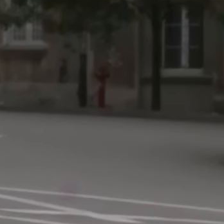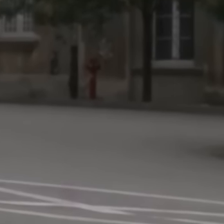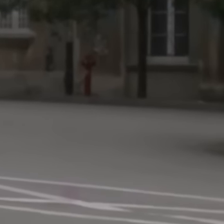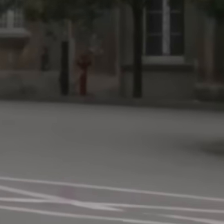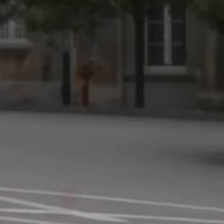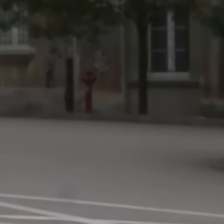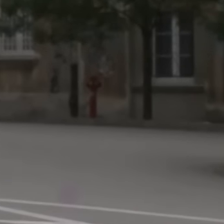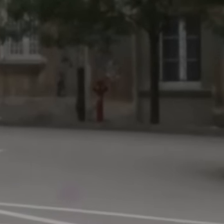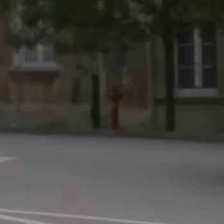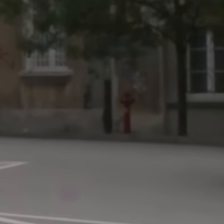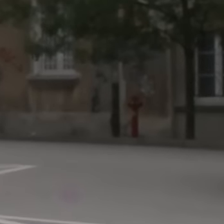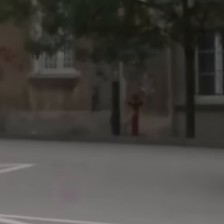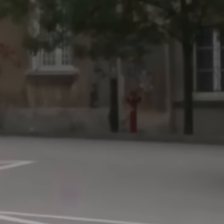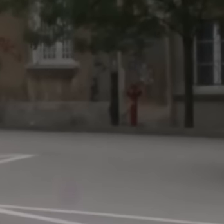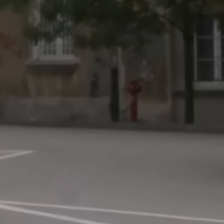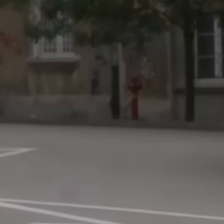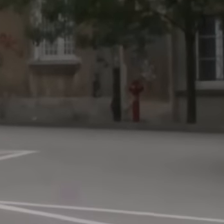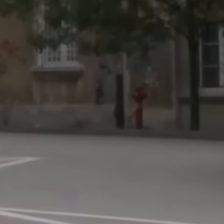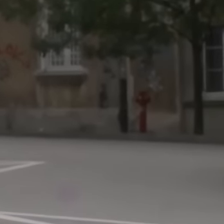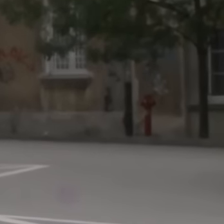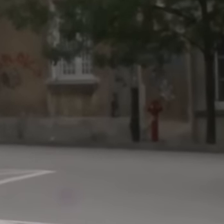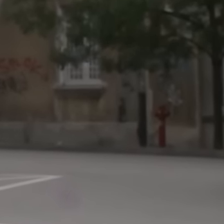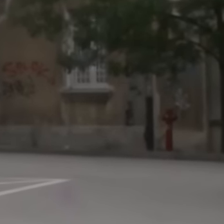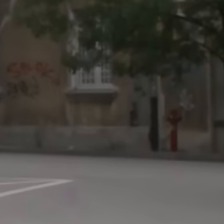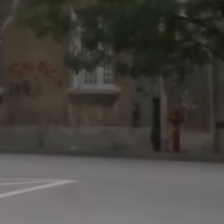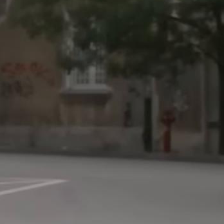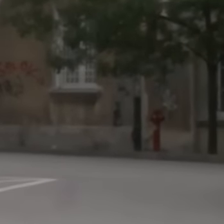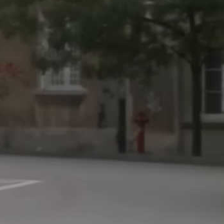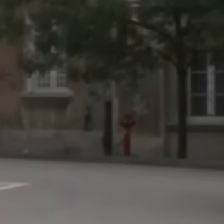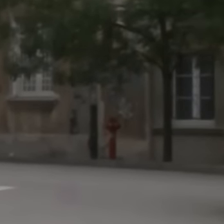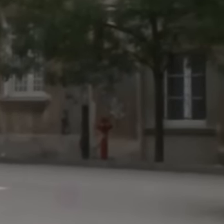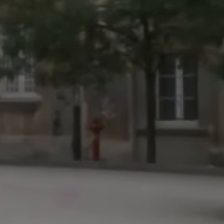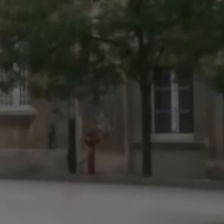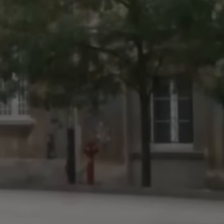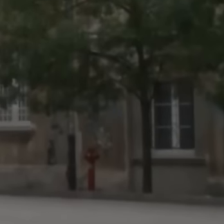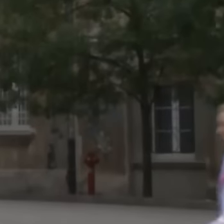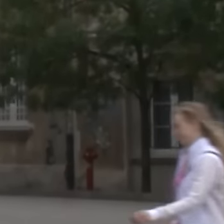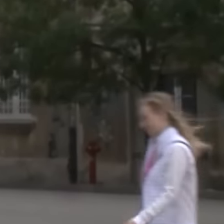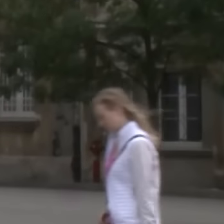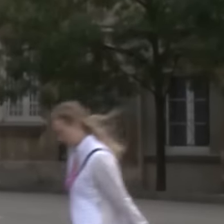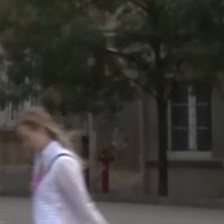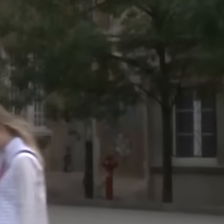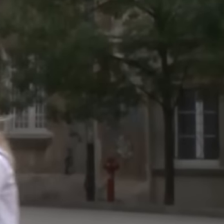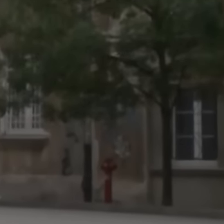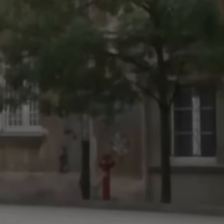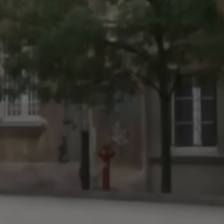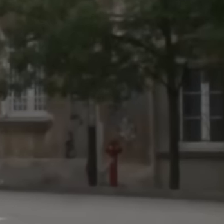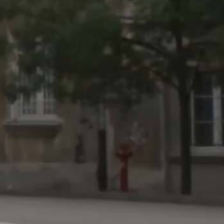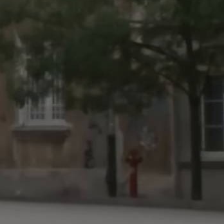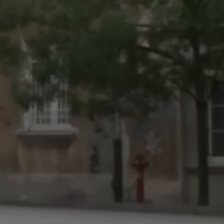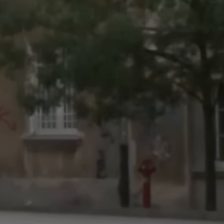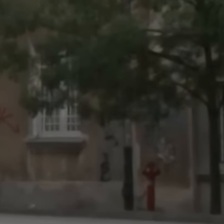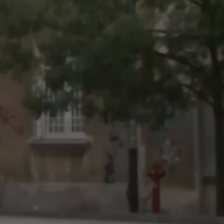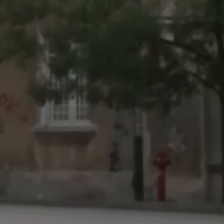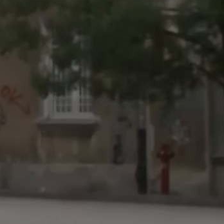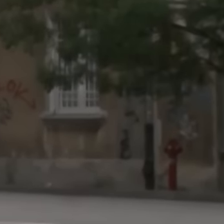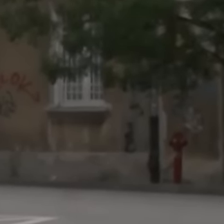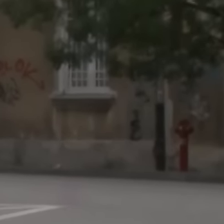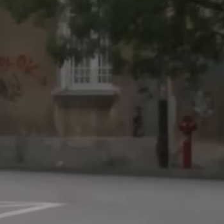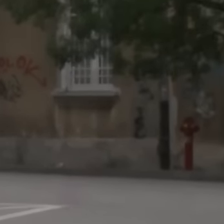on robi, ja mam 83 lata. Ja takiego czegoś doczekałam. Kochana, to jest niemożliwe.